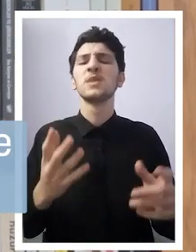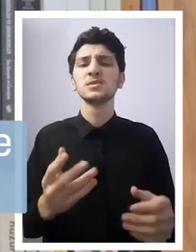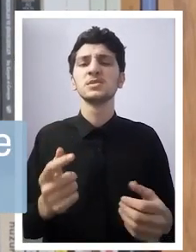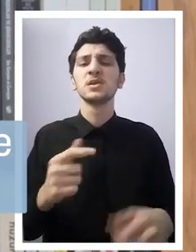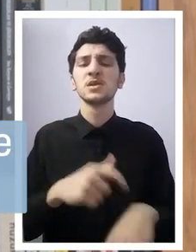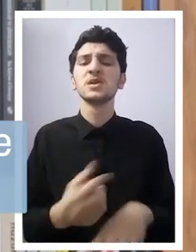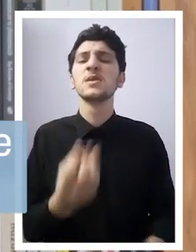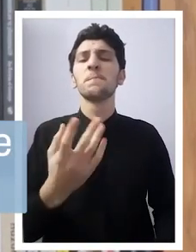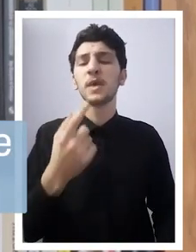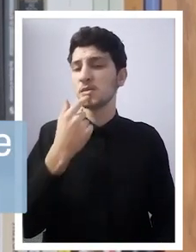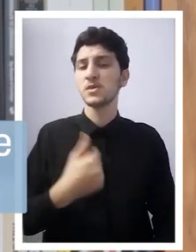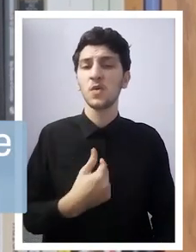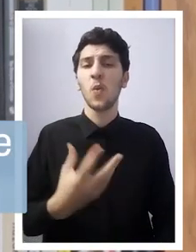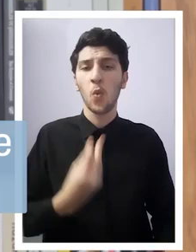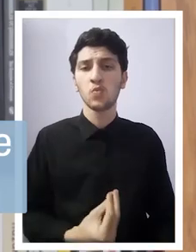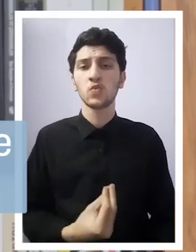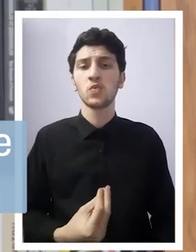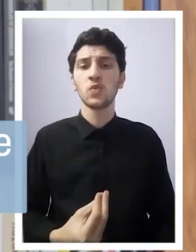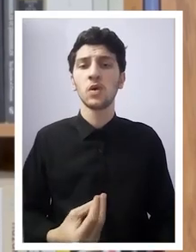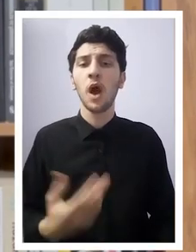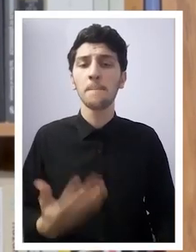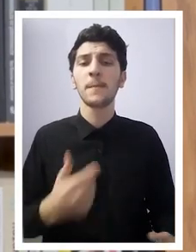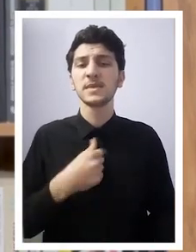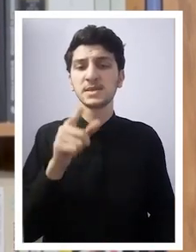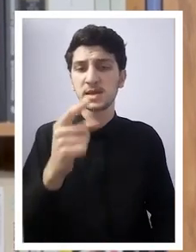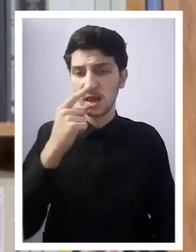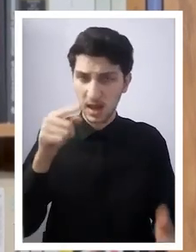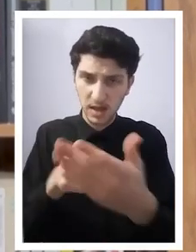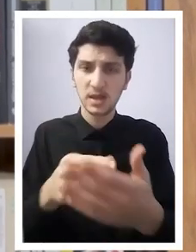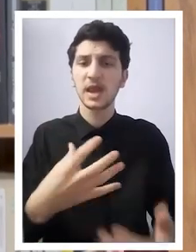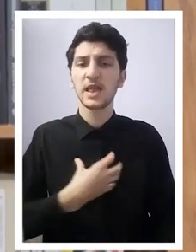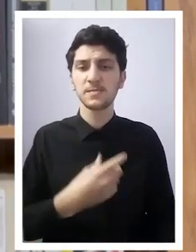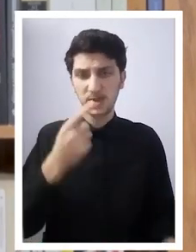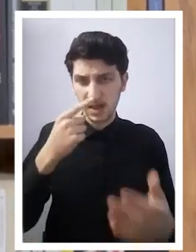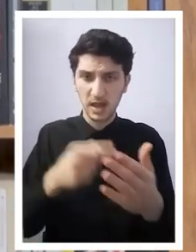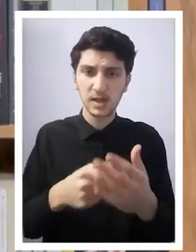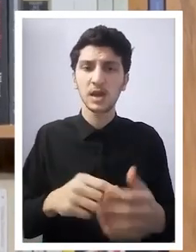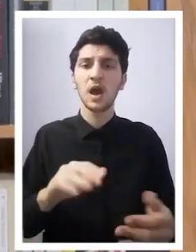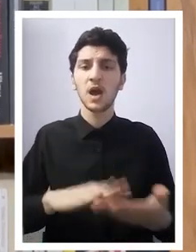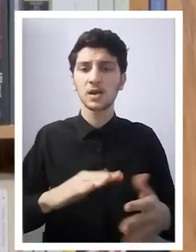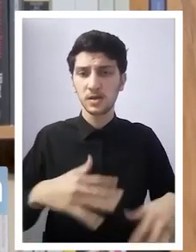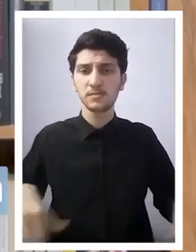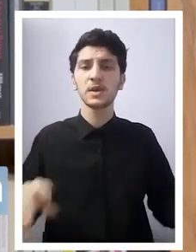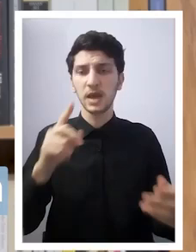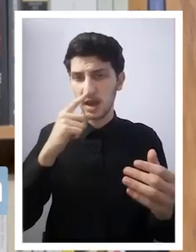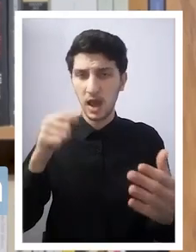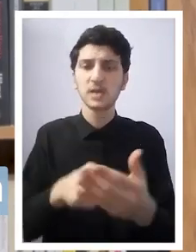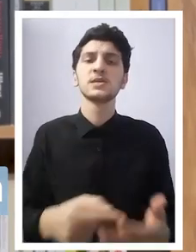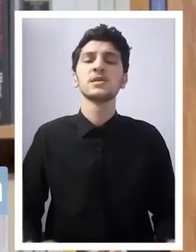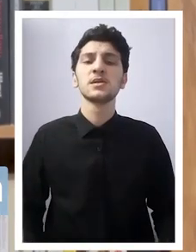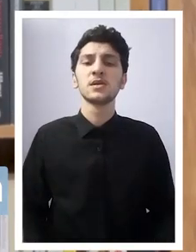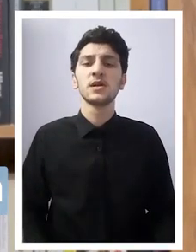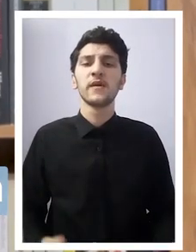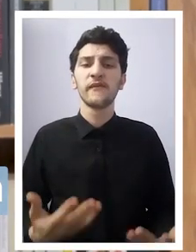yapamazsınız, yetiştiremezsiniz diyenler bile olmuştur. Ama biz size inandık, kendimize inandık, ekibimize